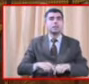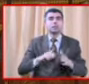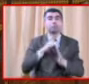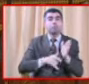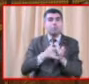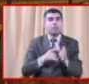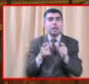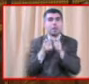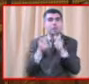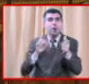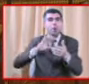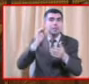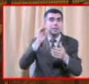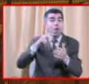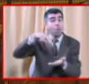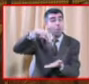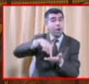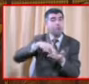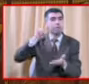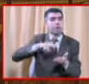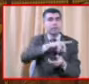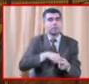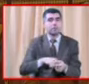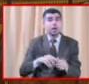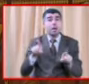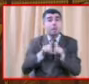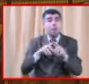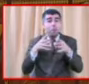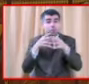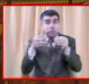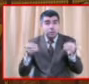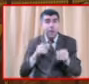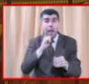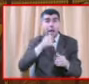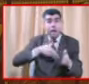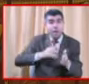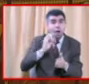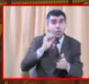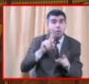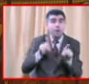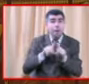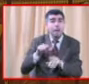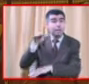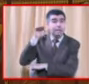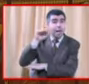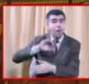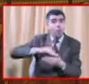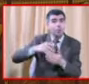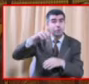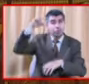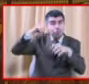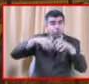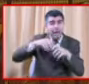قبل يومين. ضاع من الماء حسب مصادر وكالة الحوض ما يكفي لهذه المناطق دون سقوط أي